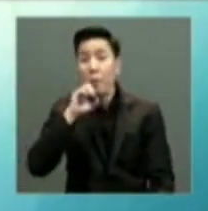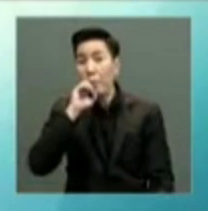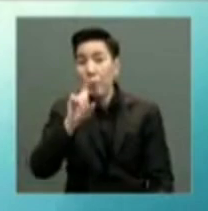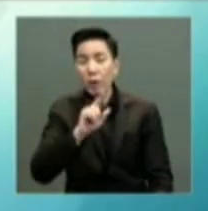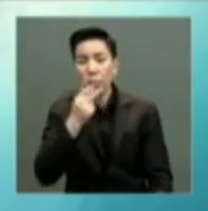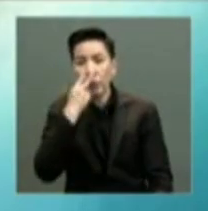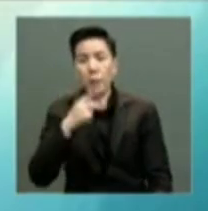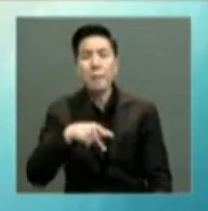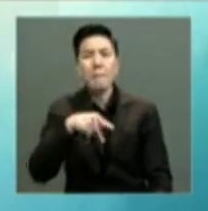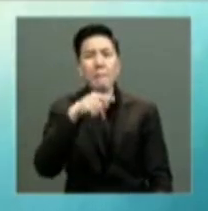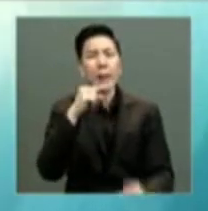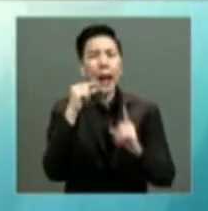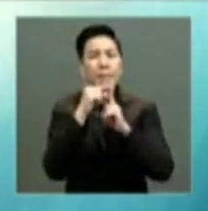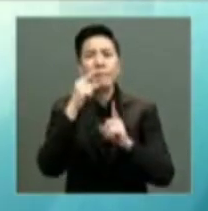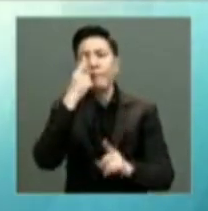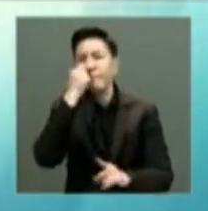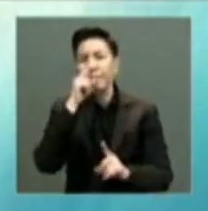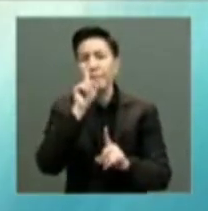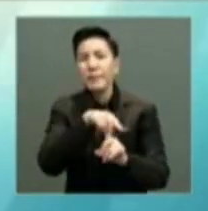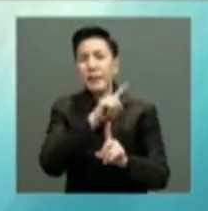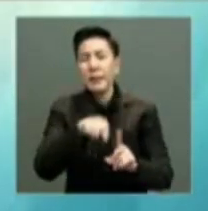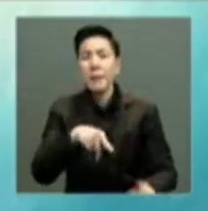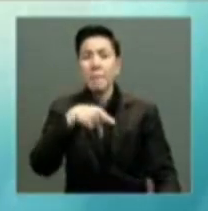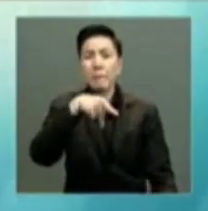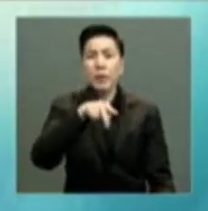รายแล้วเราก็จะตรวจเพิ่มขึ้นเรื่อยๆอย่างที่ผมเคยนำเรียนว่าคำว่าp U I